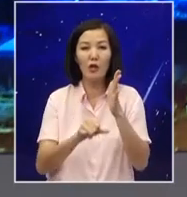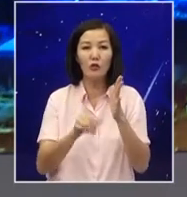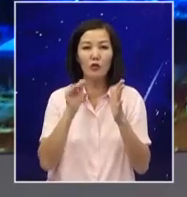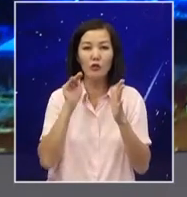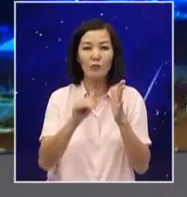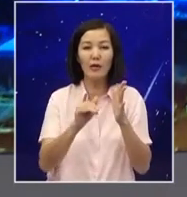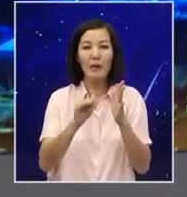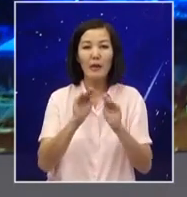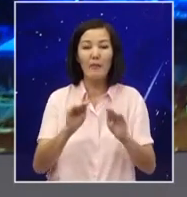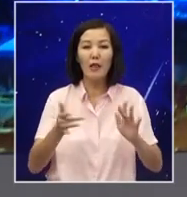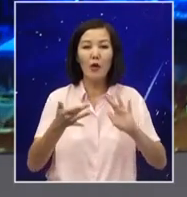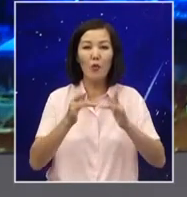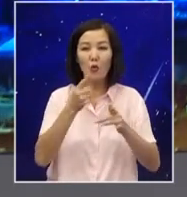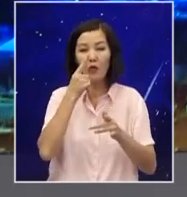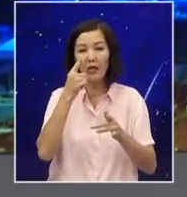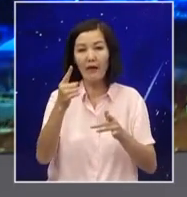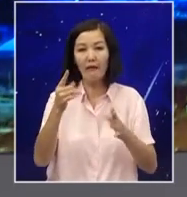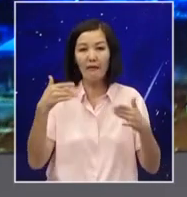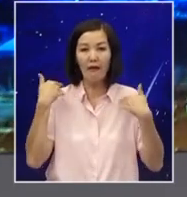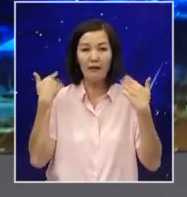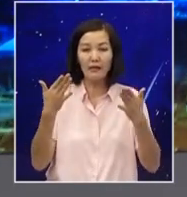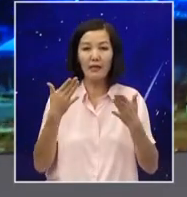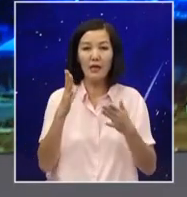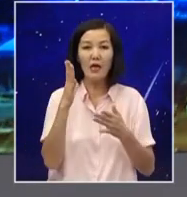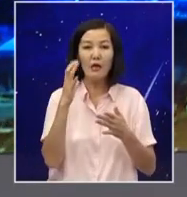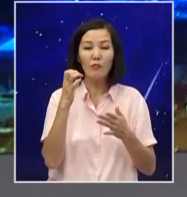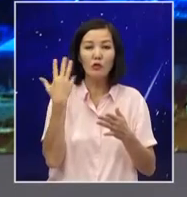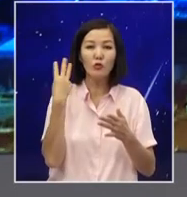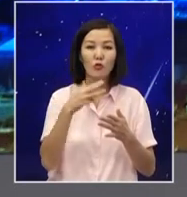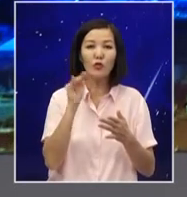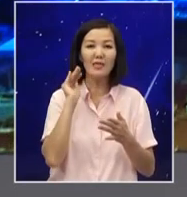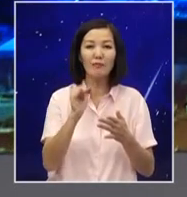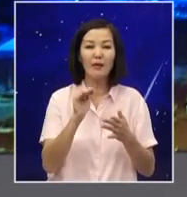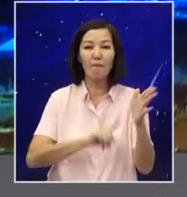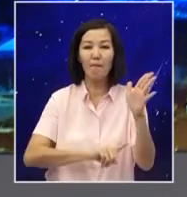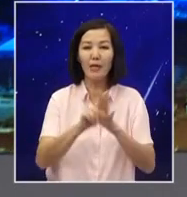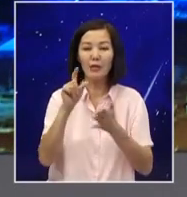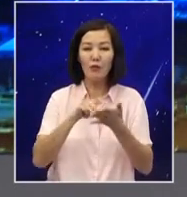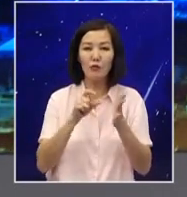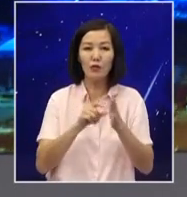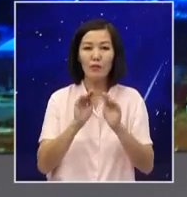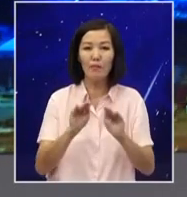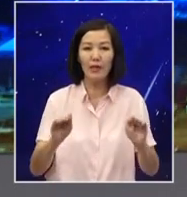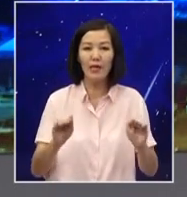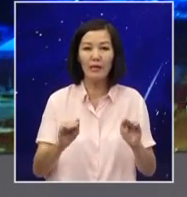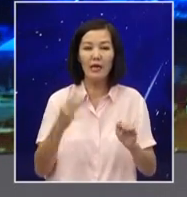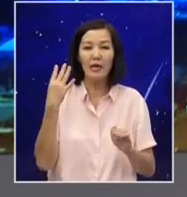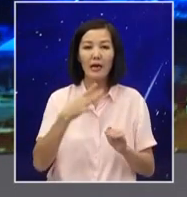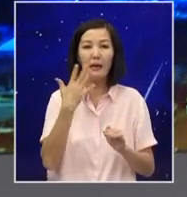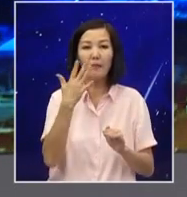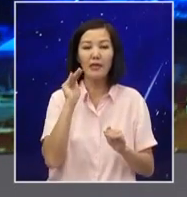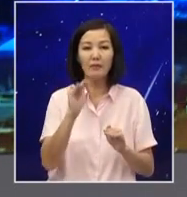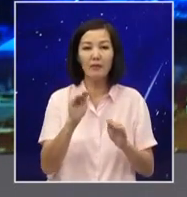күнін онлайн қарсалса, 530 мың бастауыш сынып оқушысы мектепке барды. 45 мыңнан астамы жетісулық